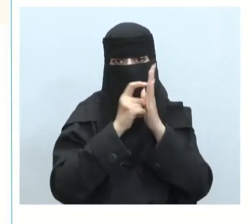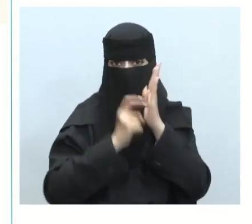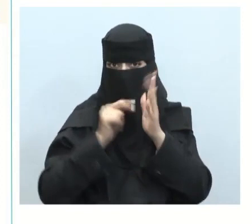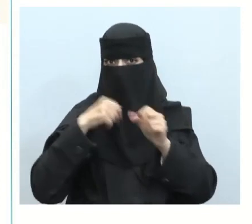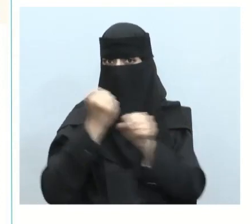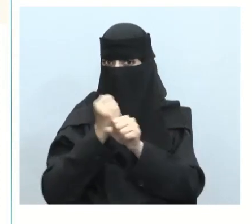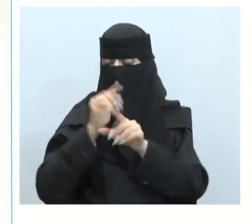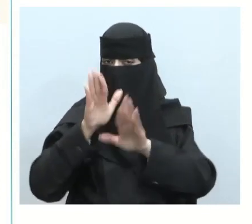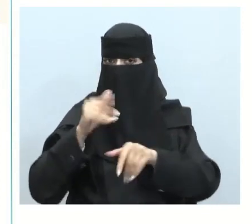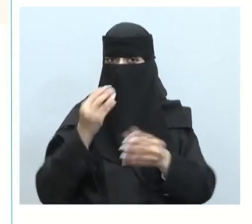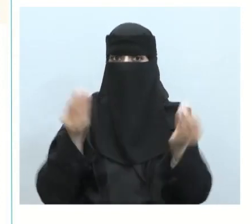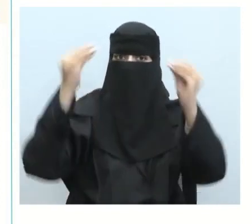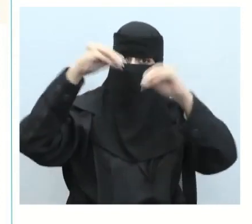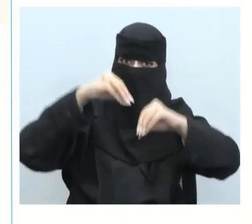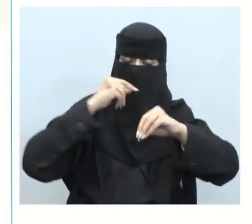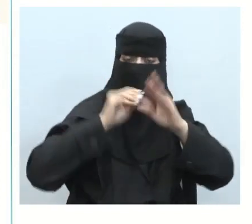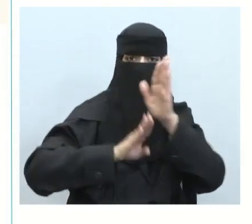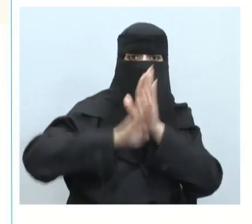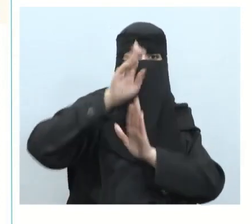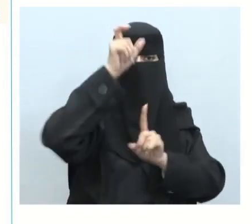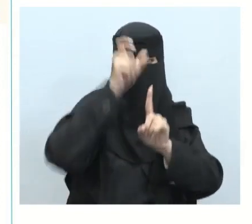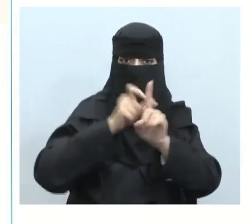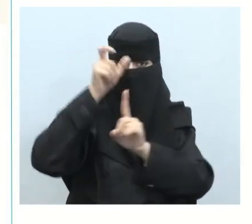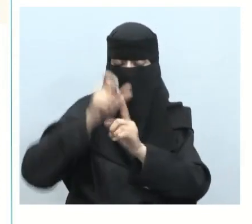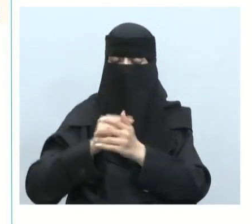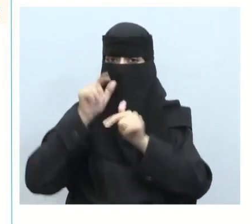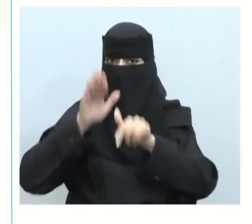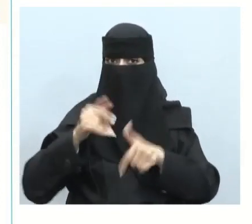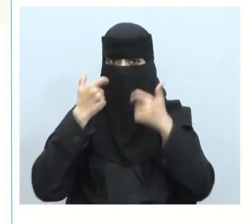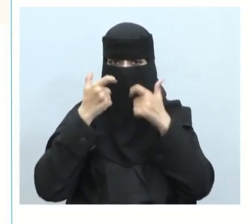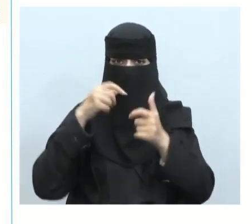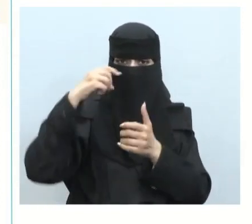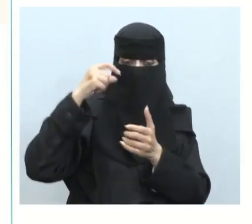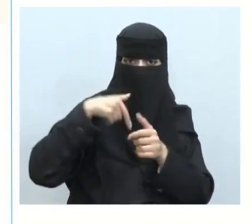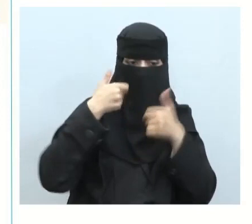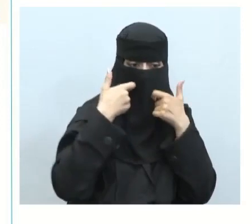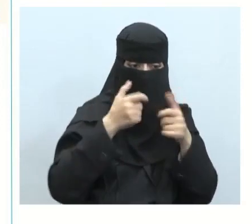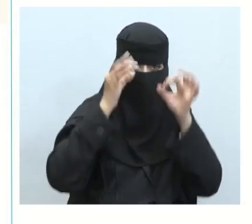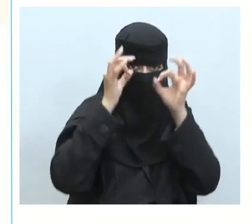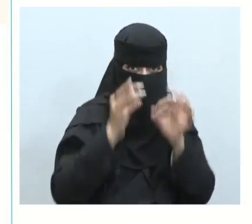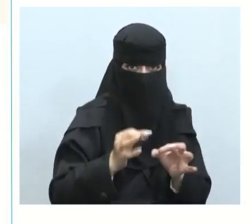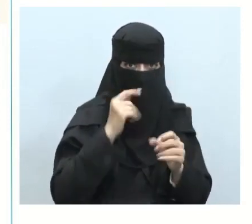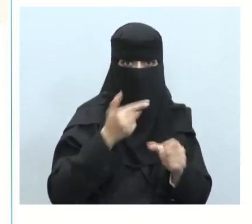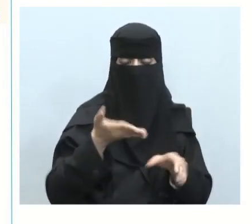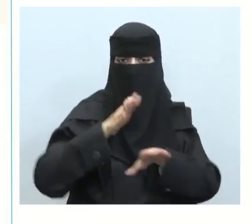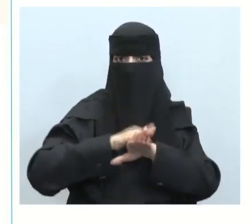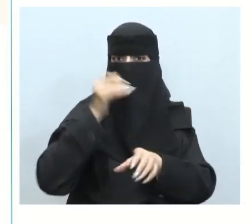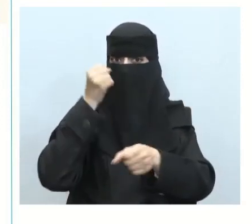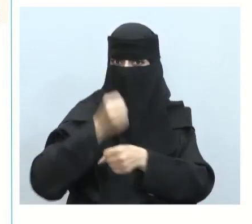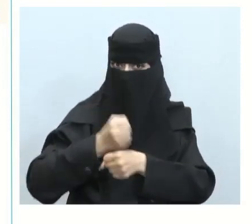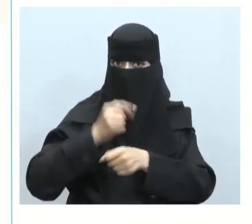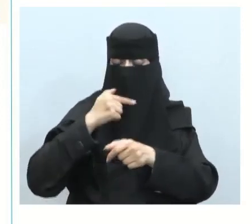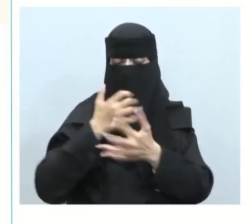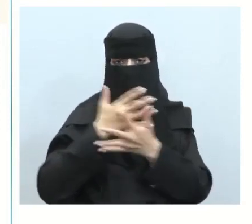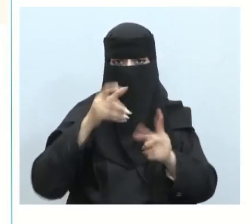العمل وزياده الكفاءه مره اخرى اذا نلاحظ هي سلطت الضوء على العمل ويرى كثير من